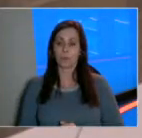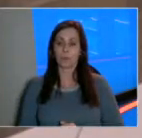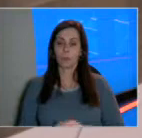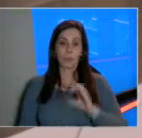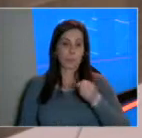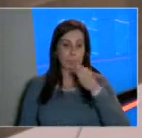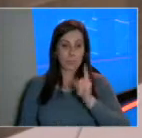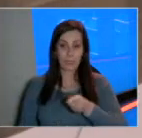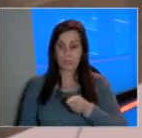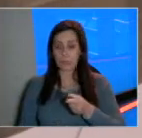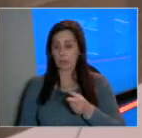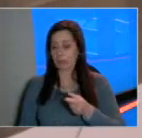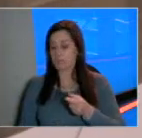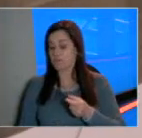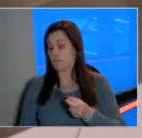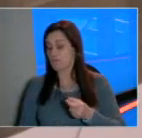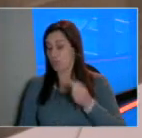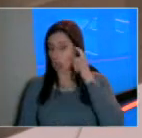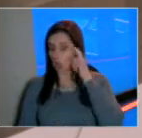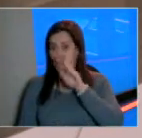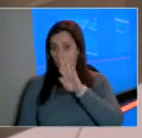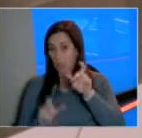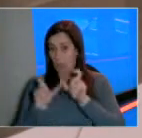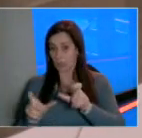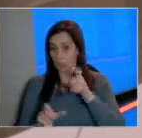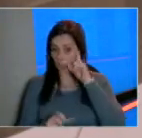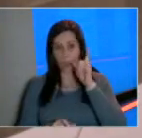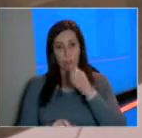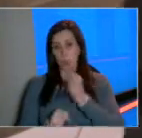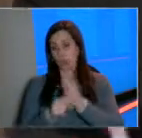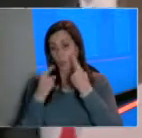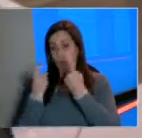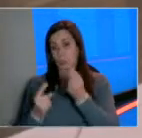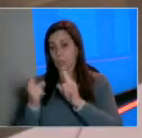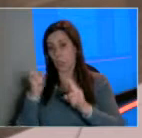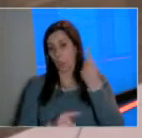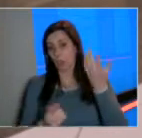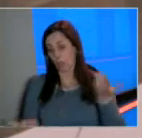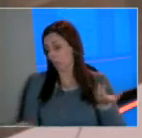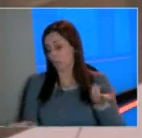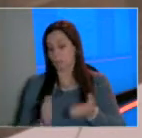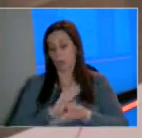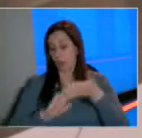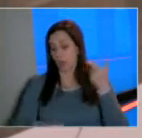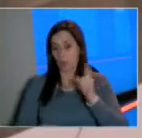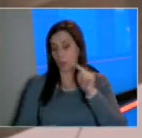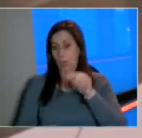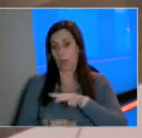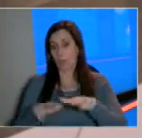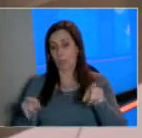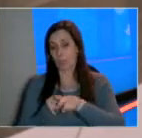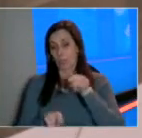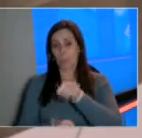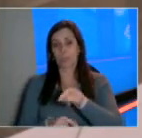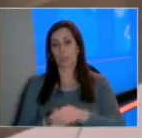אם צריך לדאוג לו לחסינות, אני חושבת שהוא היה צריך לדאוג לעצמו שזה לא יקרה, שזה לא יגיע למצב